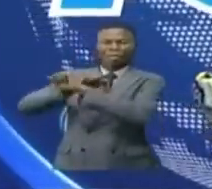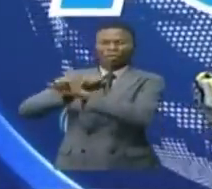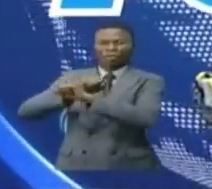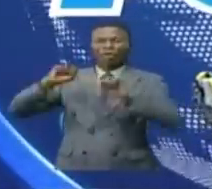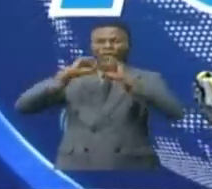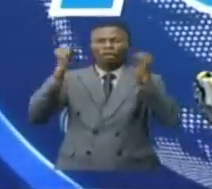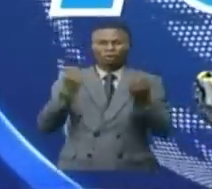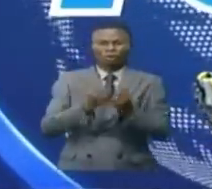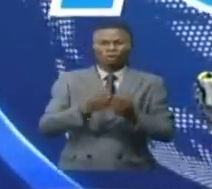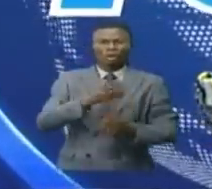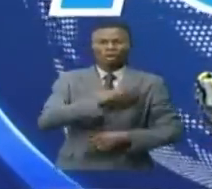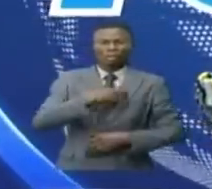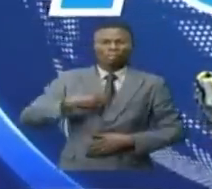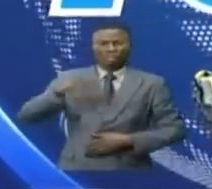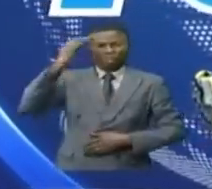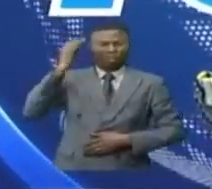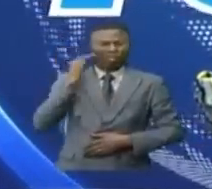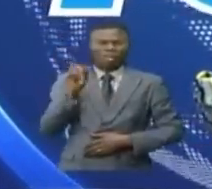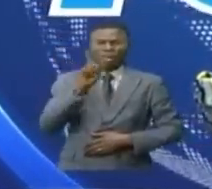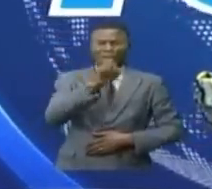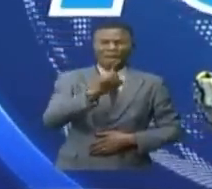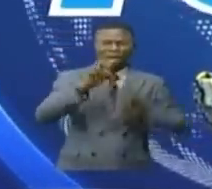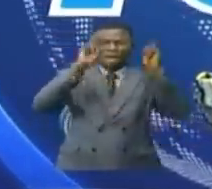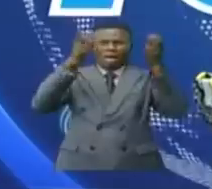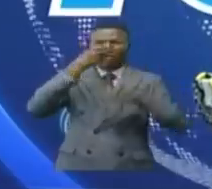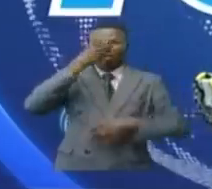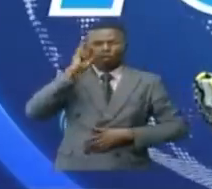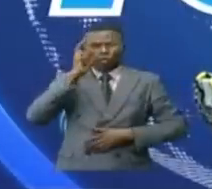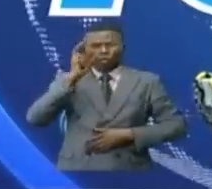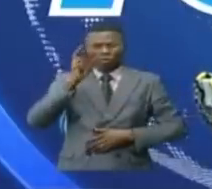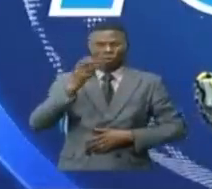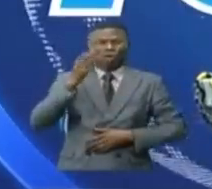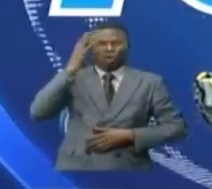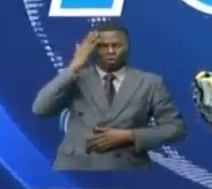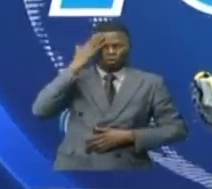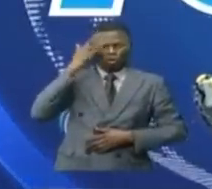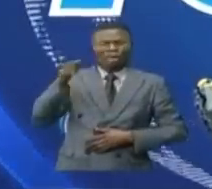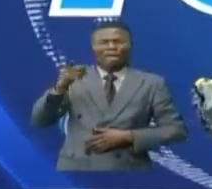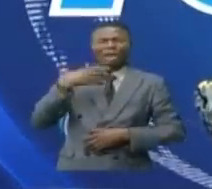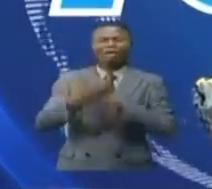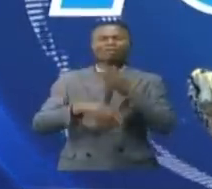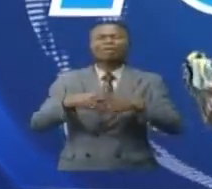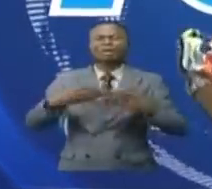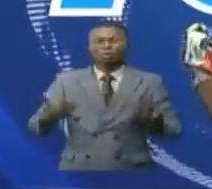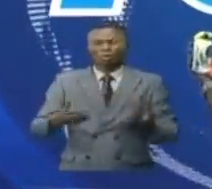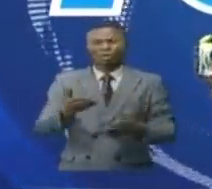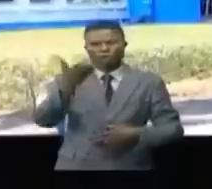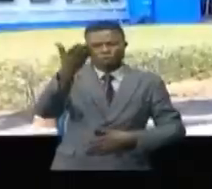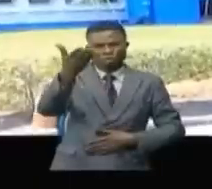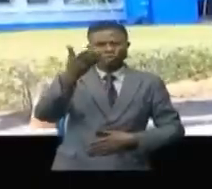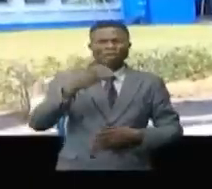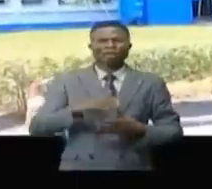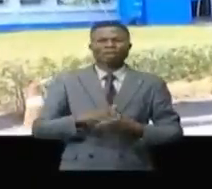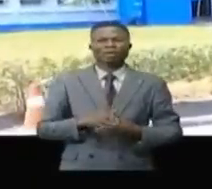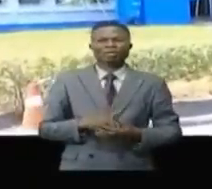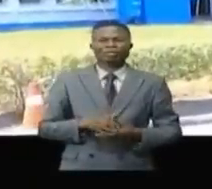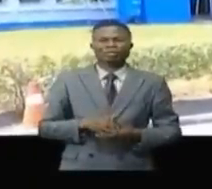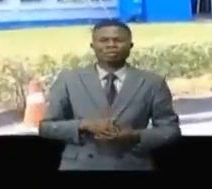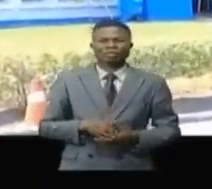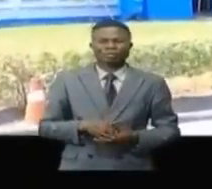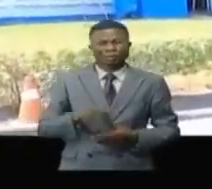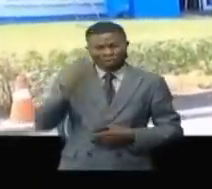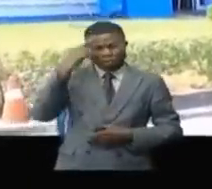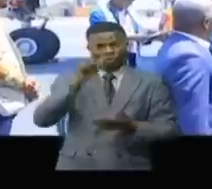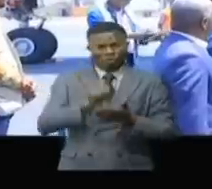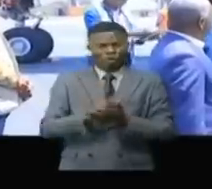ministre Claudine Doussy s'est rendue à Bukavu dans le sud Kivu. Willy Atunakov nous donne le sens de sa démarche. C'est pour faire